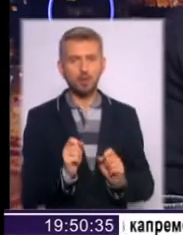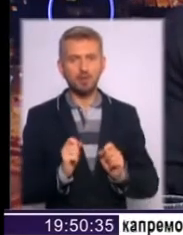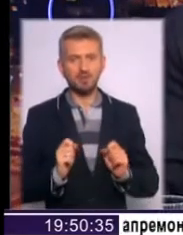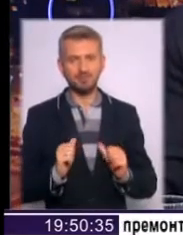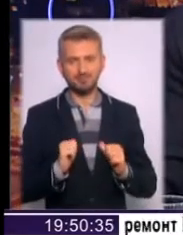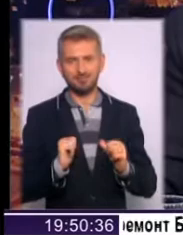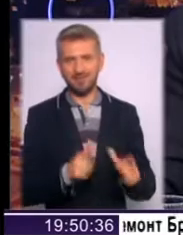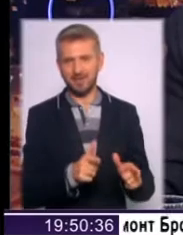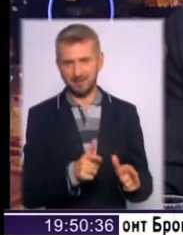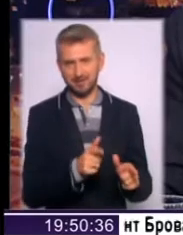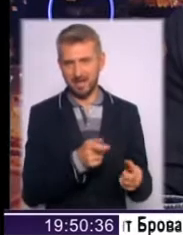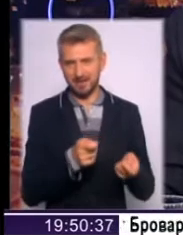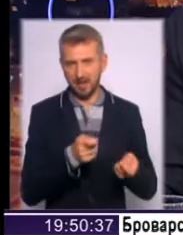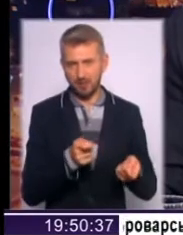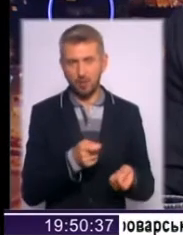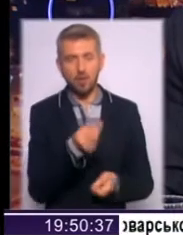Тобто,